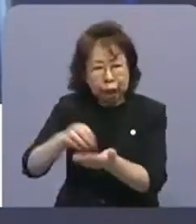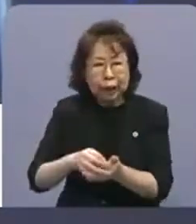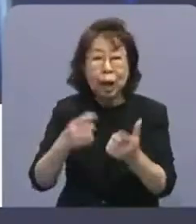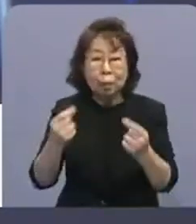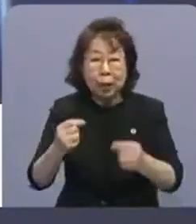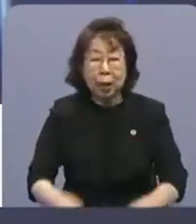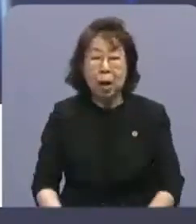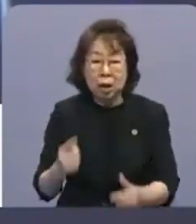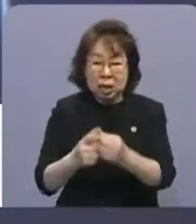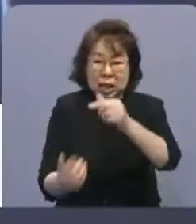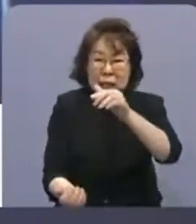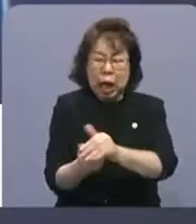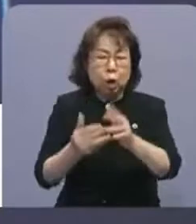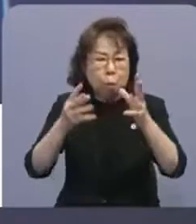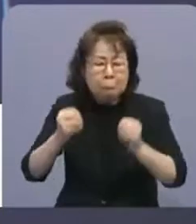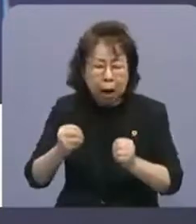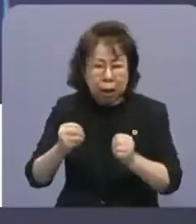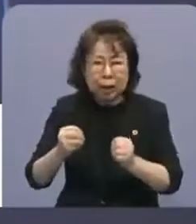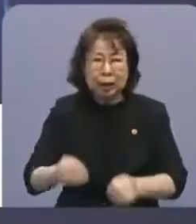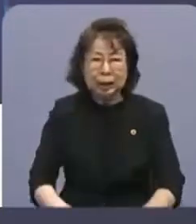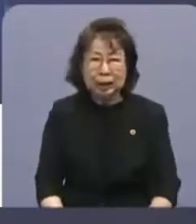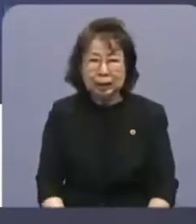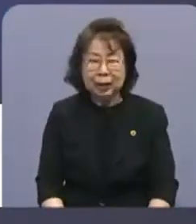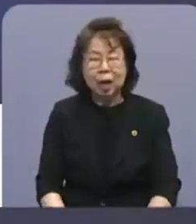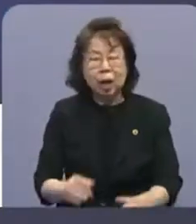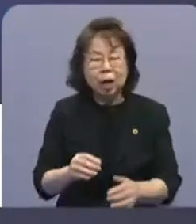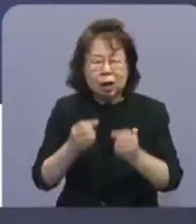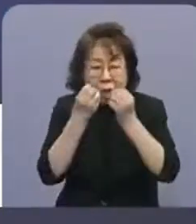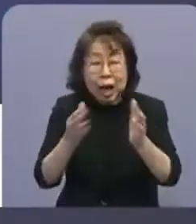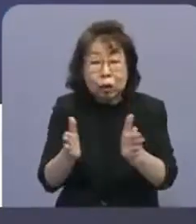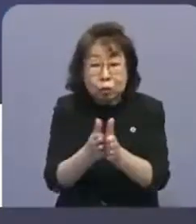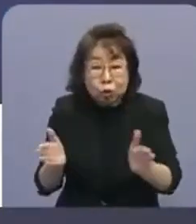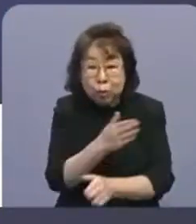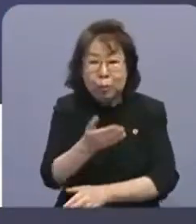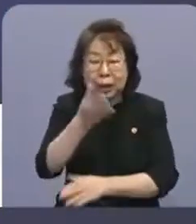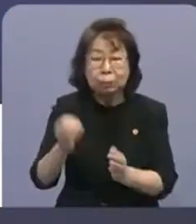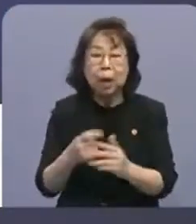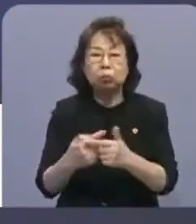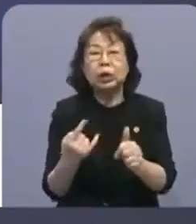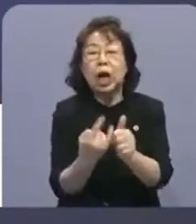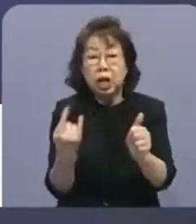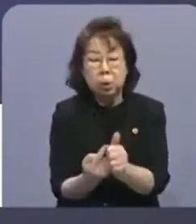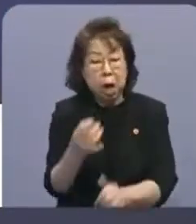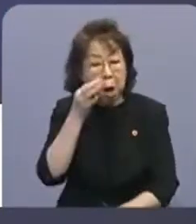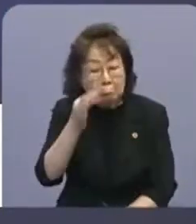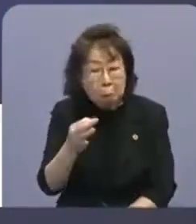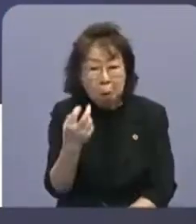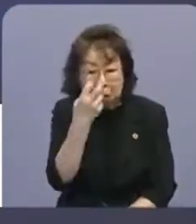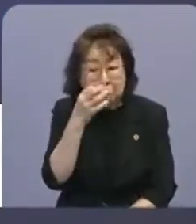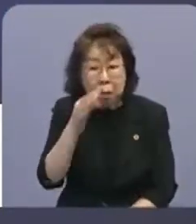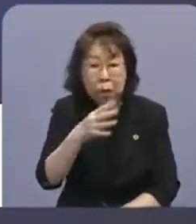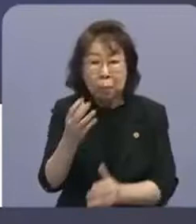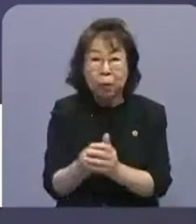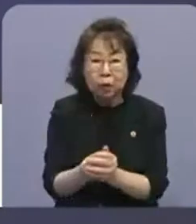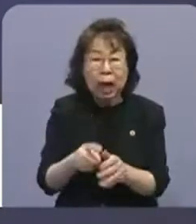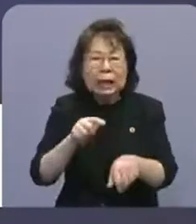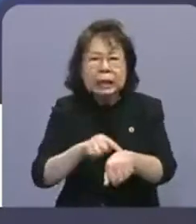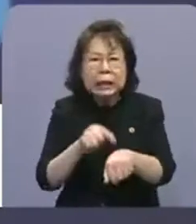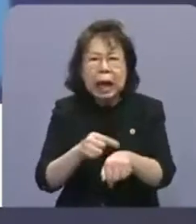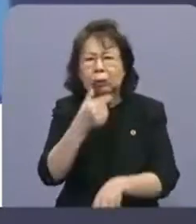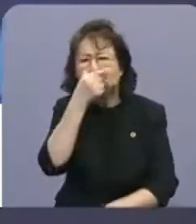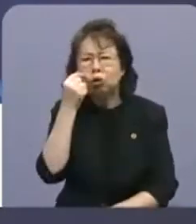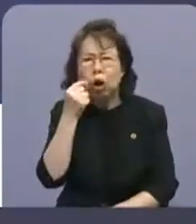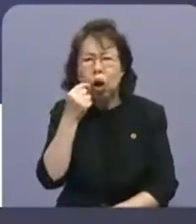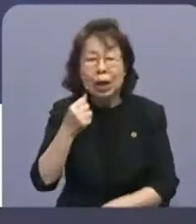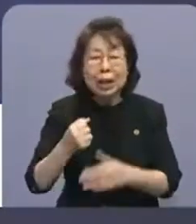편성했습니다. 역대 최대 규모입니다. 그런데 새로 출범한 9대 부산시의회가 예산안을 검증할 절대적인 시간이 촉박하다